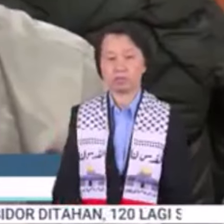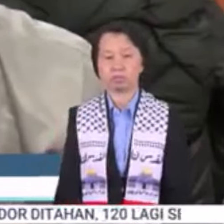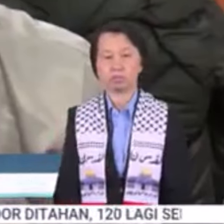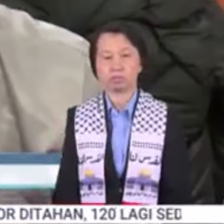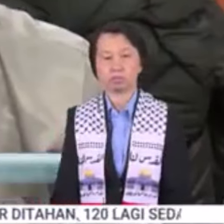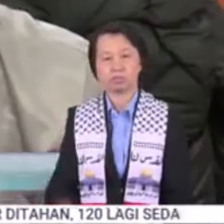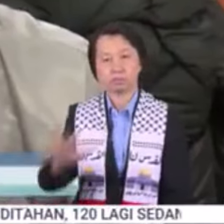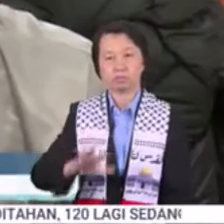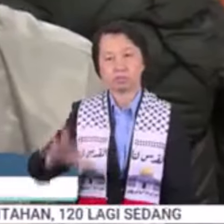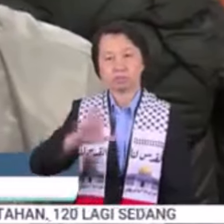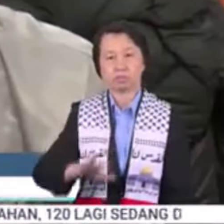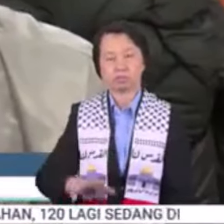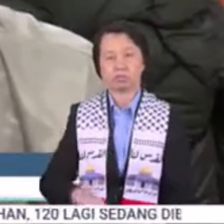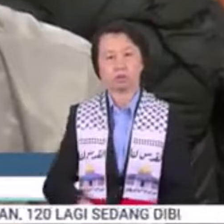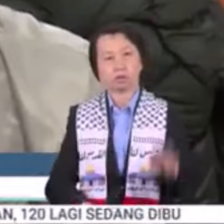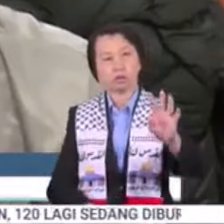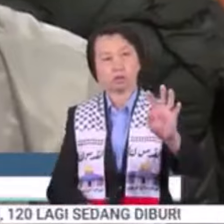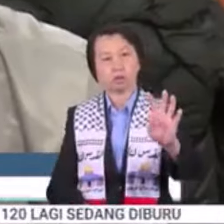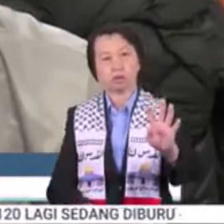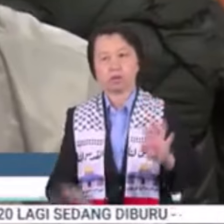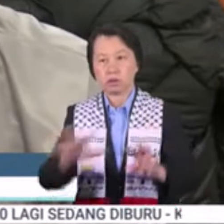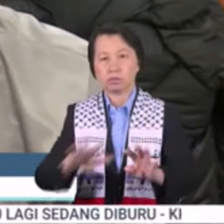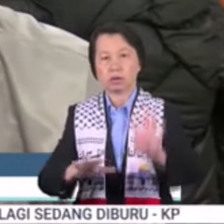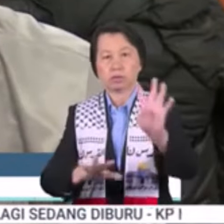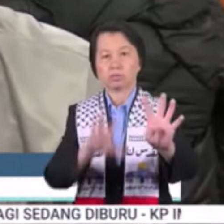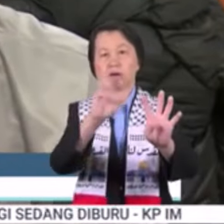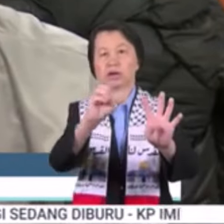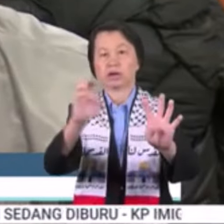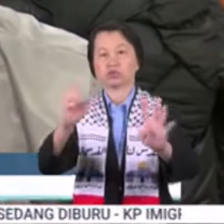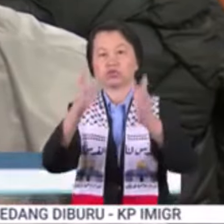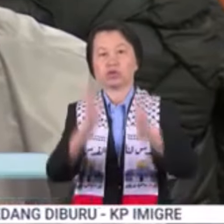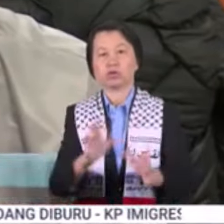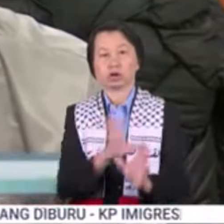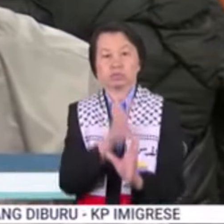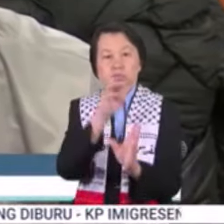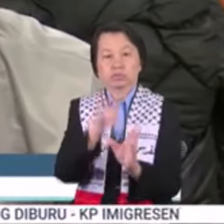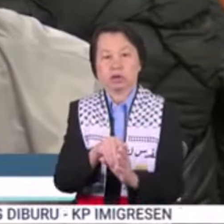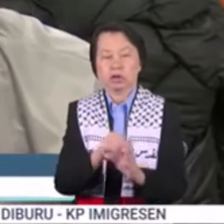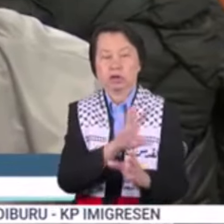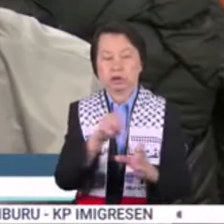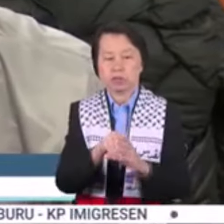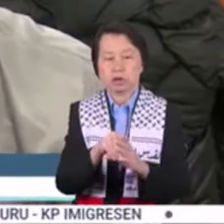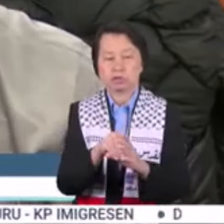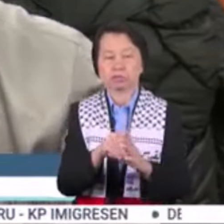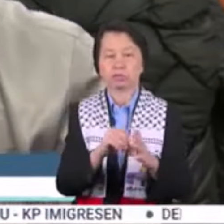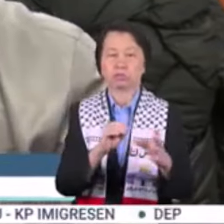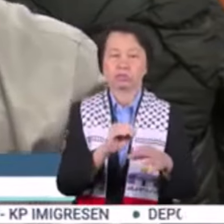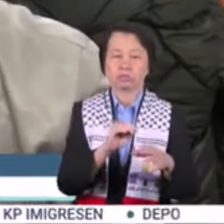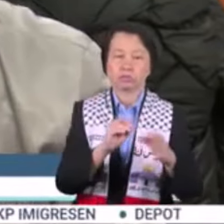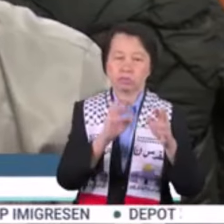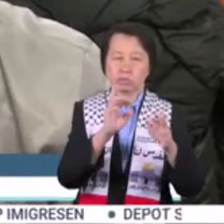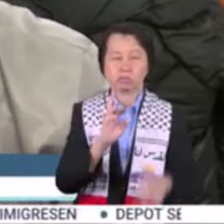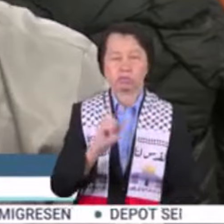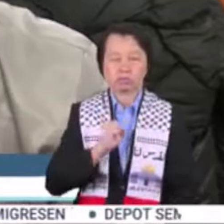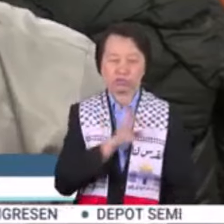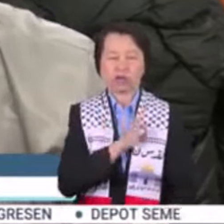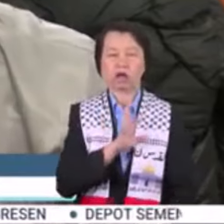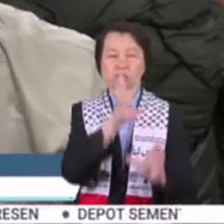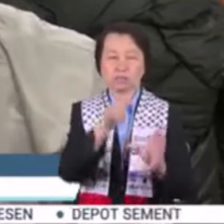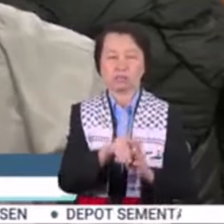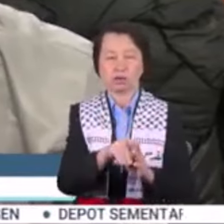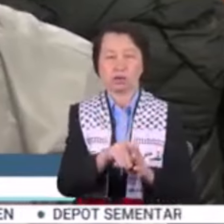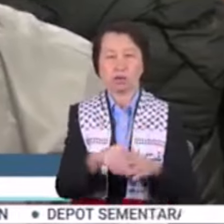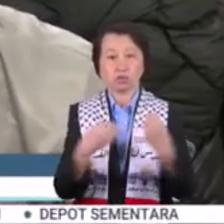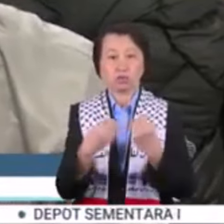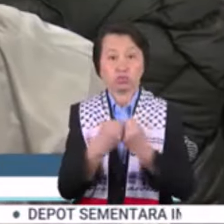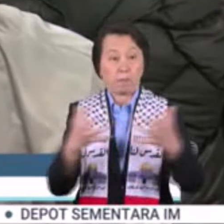Lebih kurang 400 kru yang terlibat, termasuklah penerbitan dan kru teknikal. Jadi satu